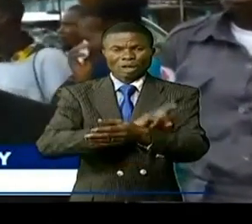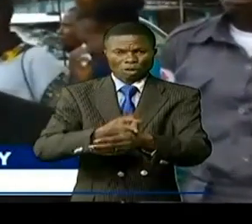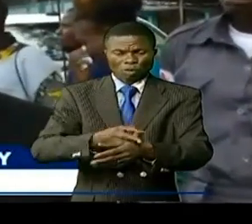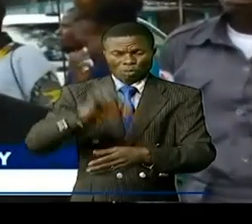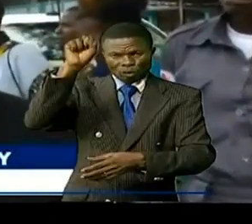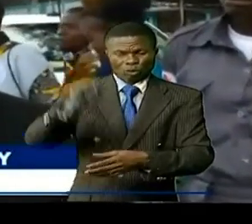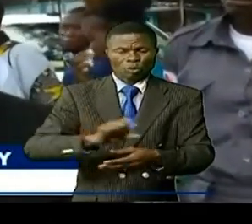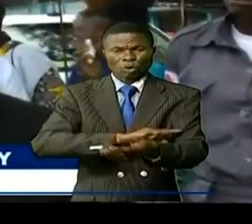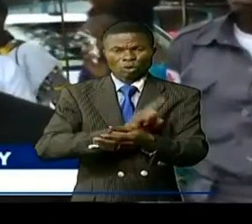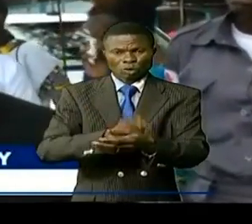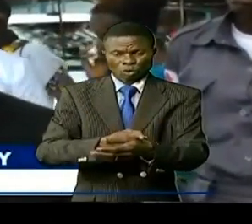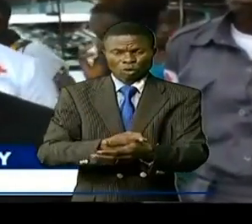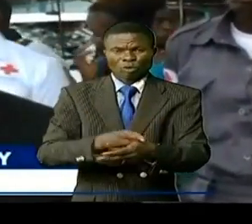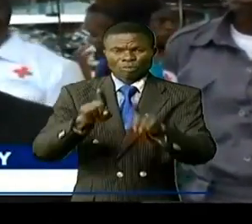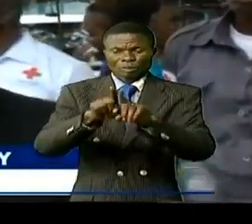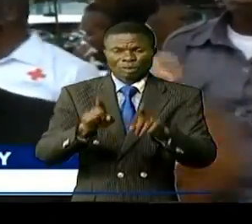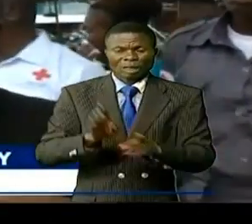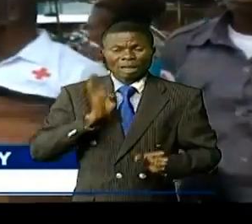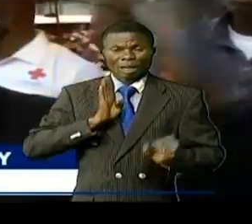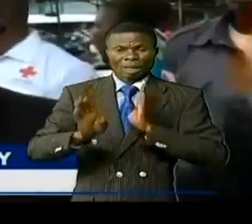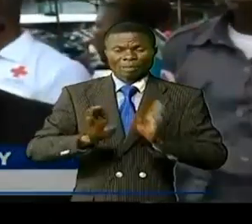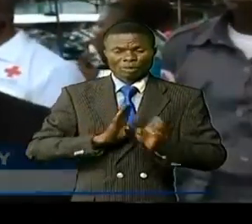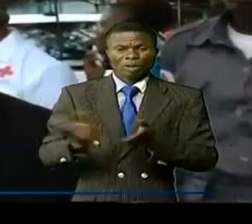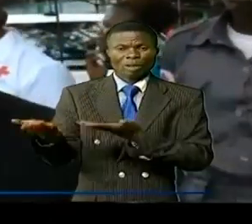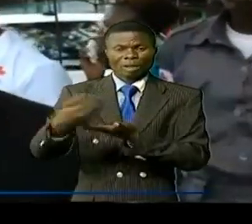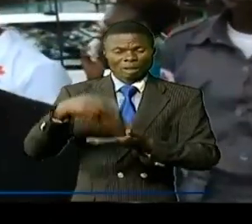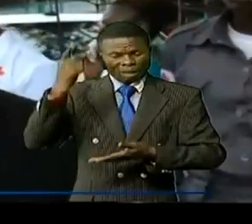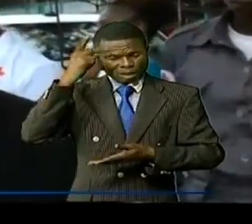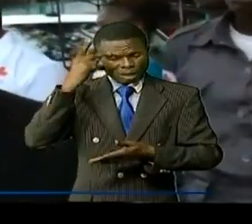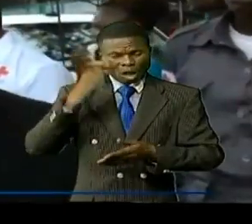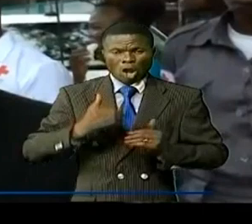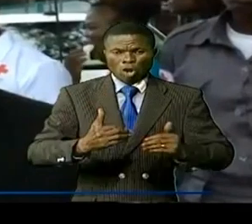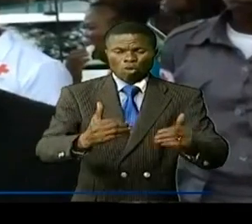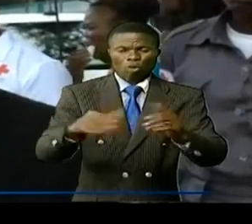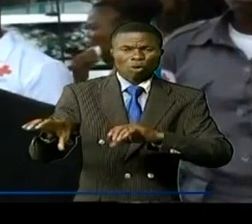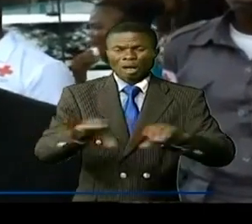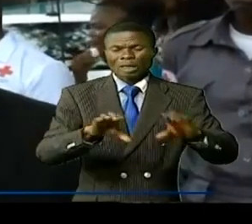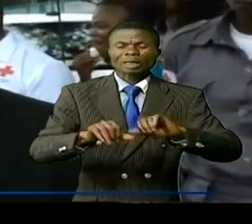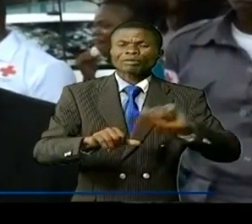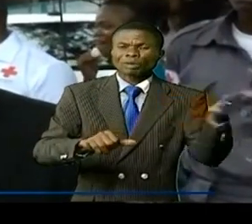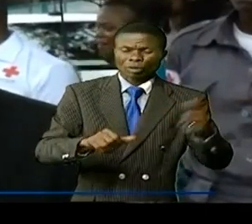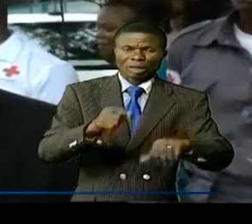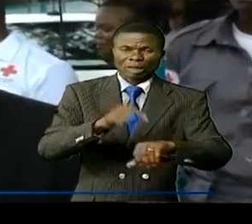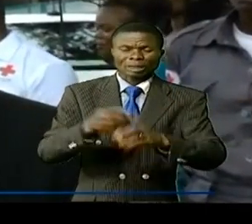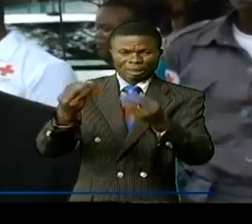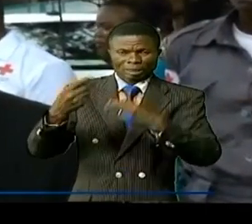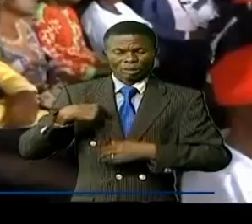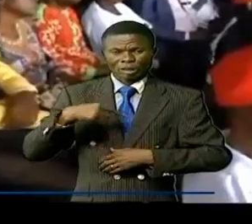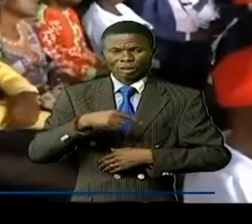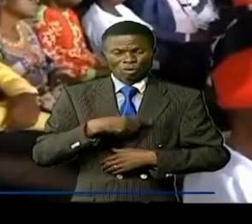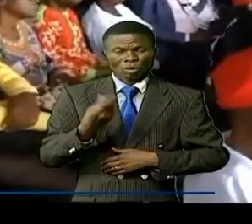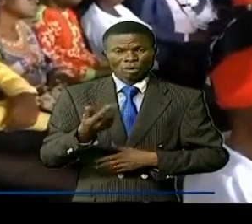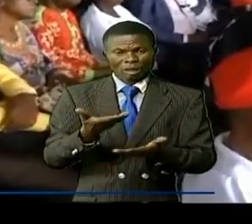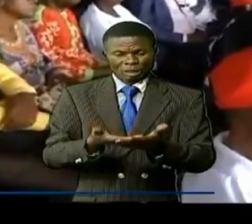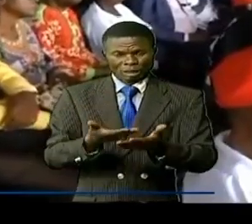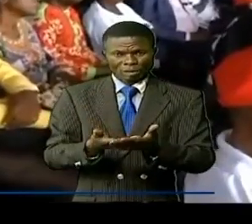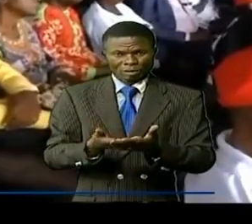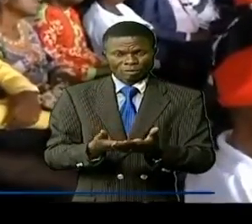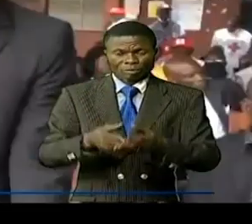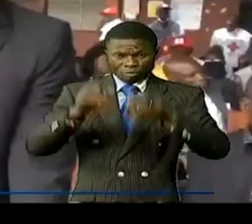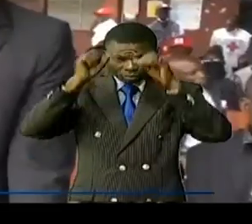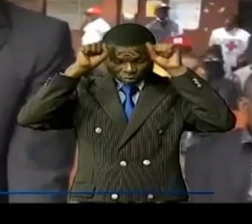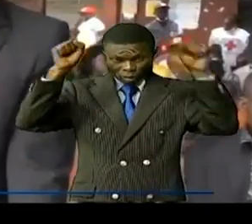au Vira, si tu rentres à Kinshasa pour entamer d'autres, selon le temps qu'on aura, et des moyens. Par ailleurs, le